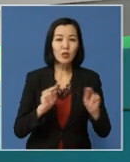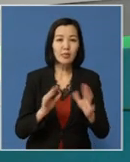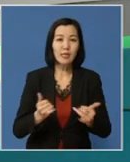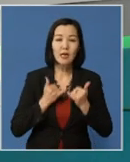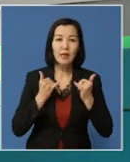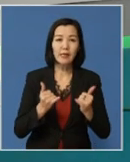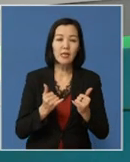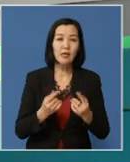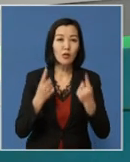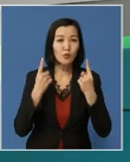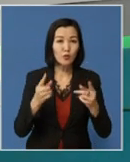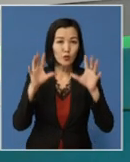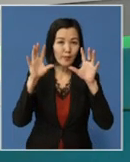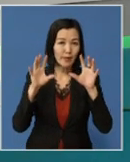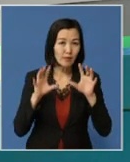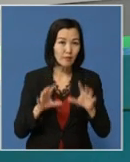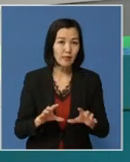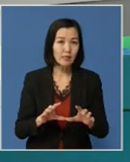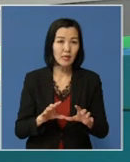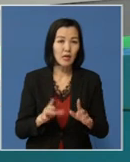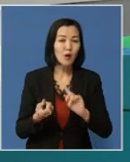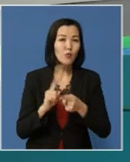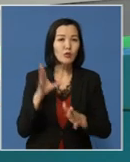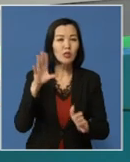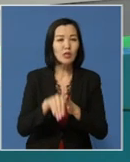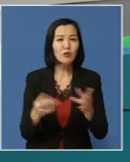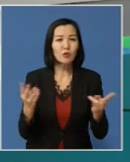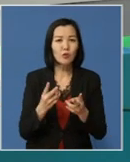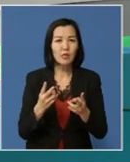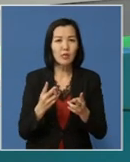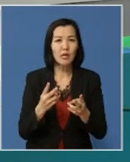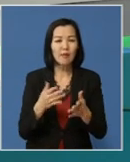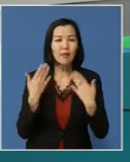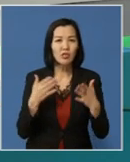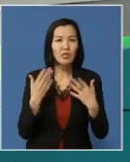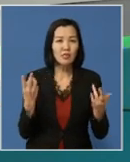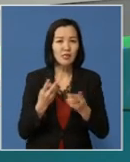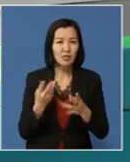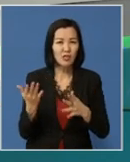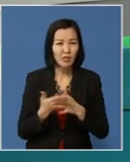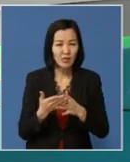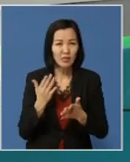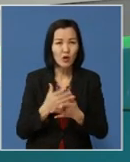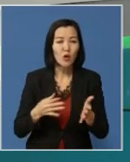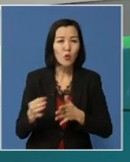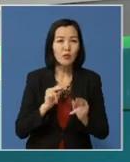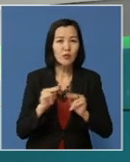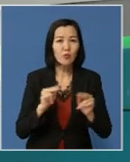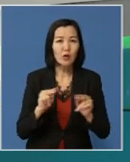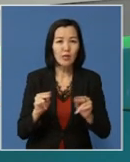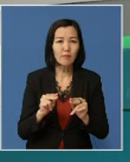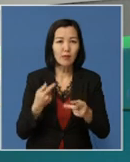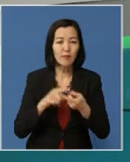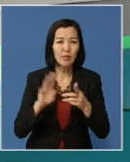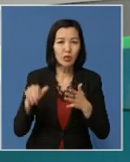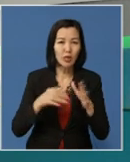Ұстаздық атты ұлы мамандық иесінің мәртебесін көтеру үшін заңға қандай өзгерістер енгізу керек, нендей жеңілдіктер жасау қажет? Облыста мұғалімдер мәртебесіне